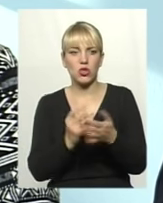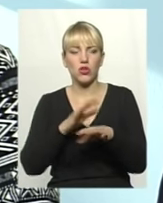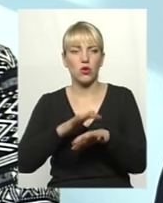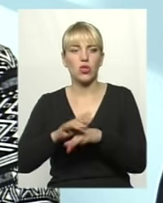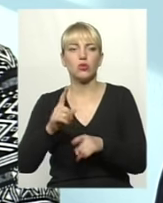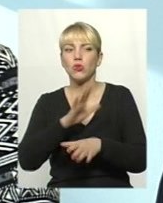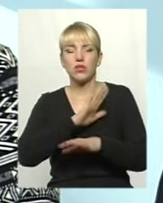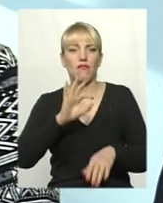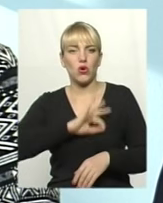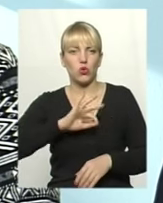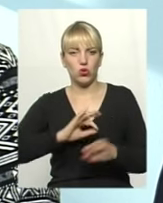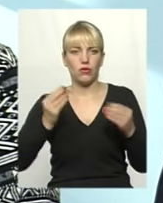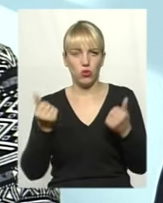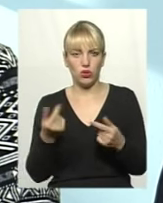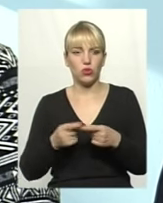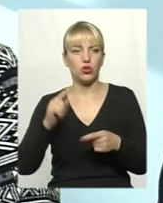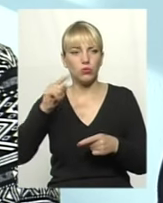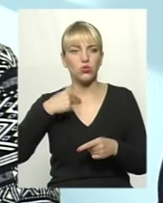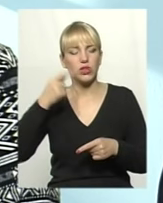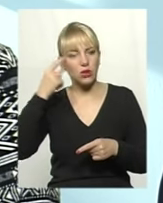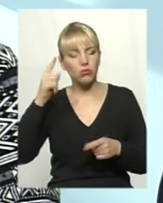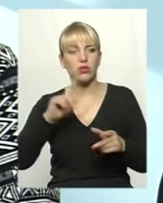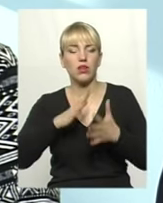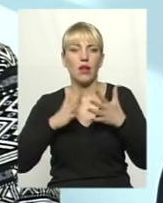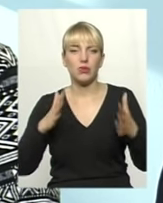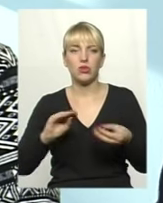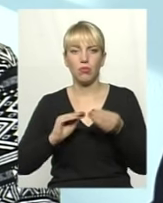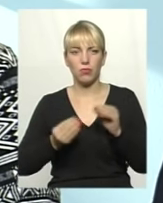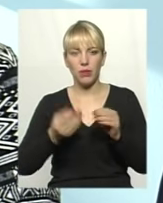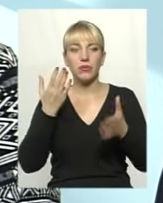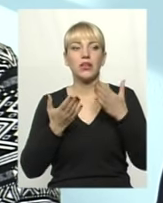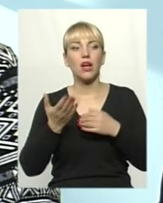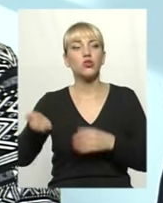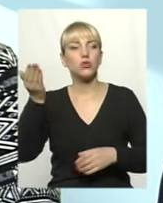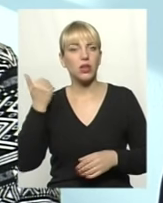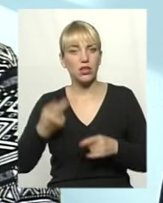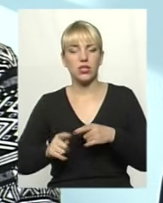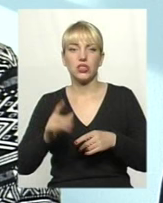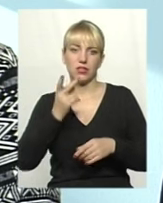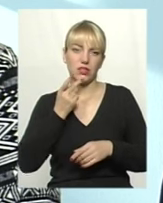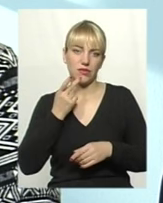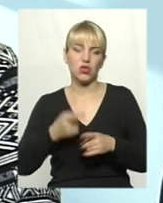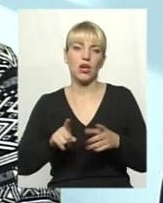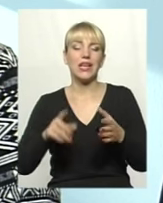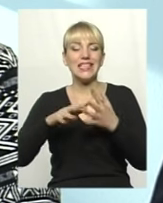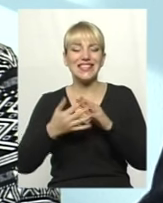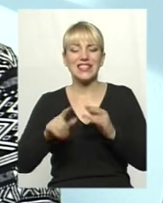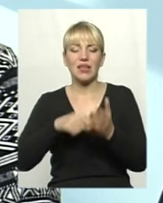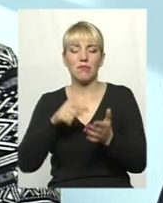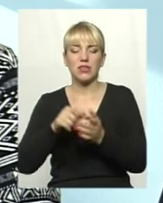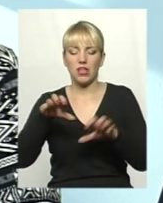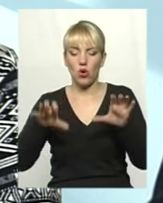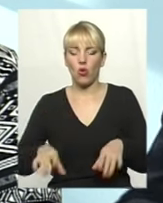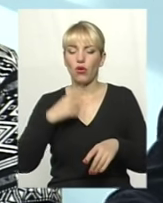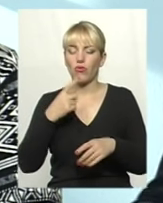здійснює використання. Тому що, як на мене, це найбільша проблема. Якщо раніше, зазвичай, сільські, міські голови казали, ми не